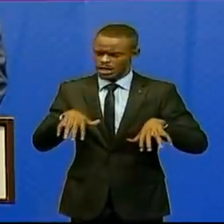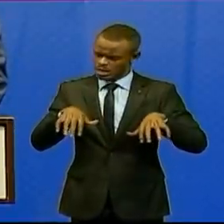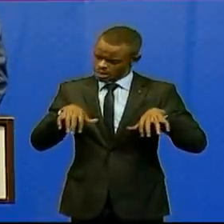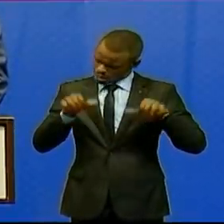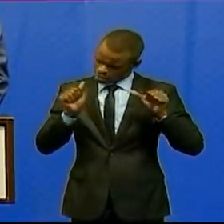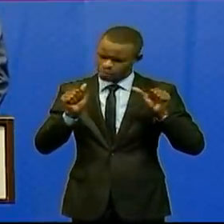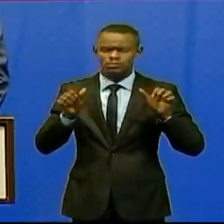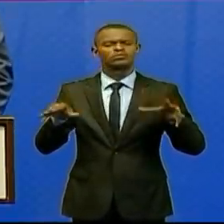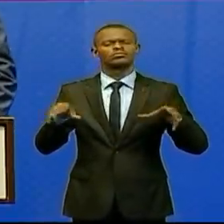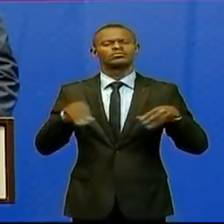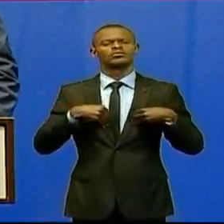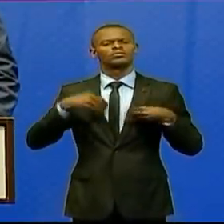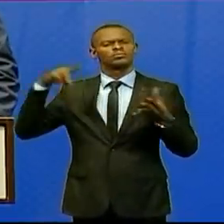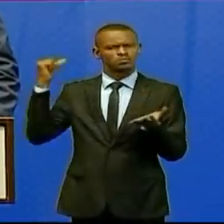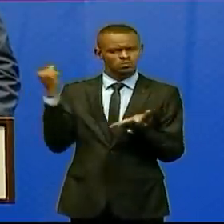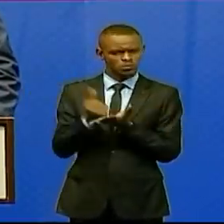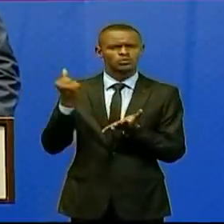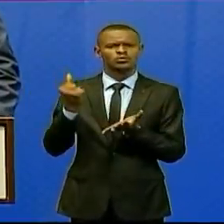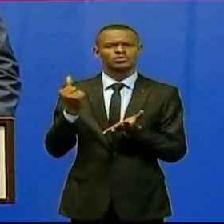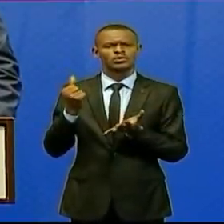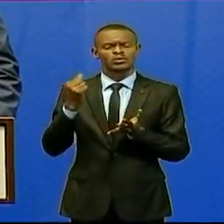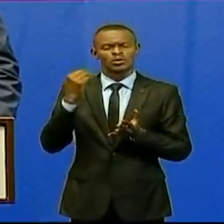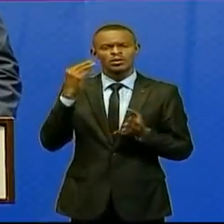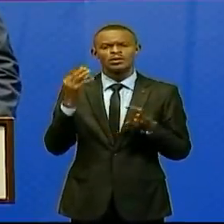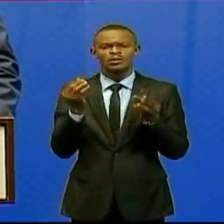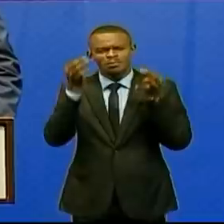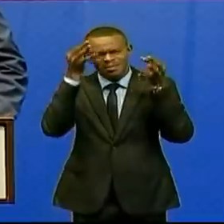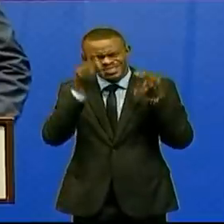28 janvier 2022.